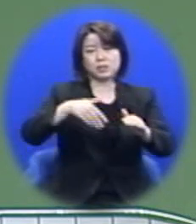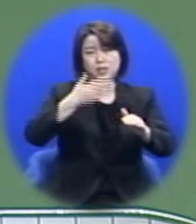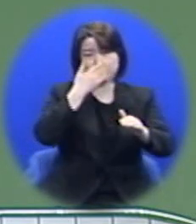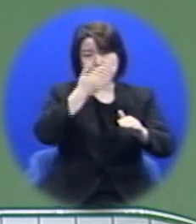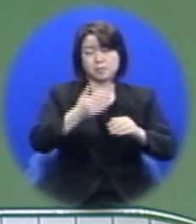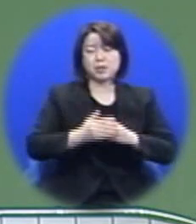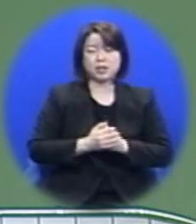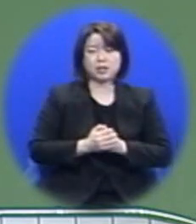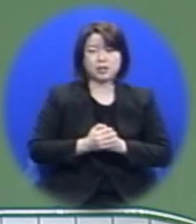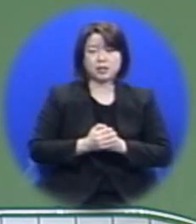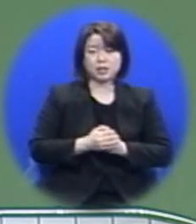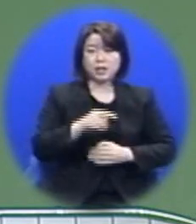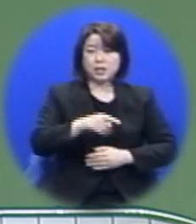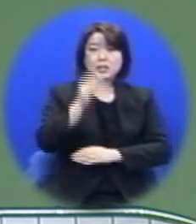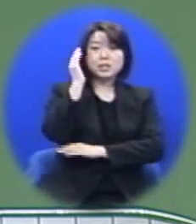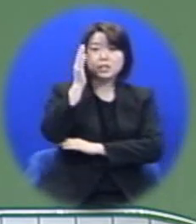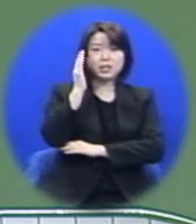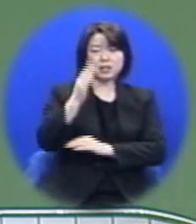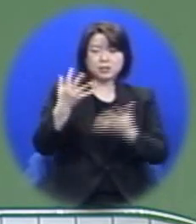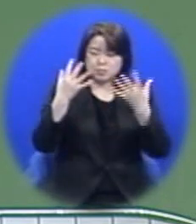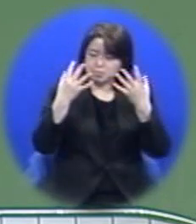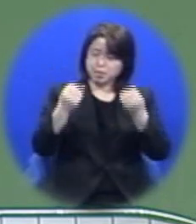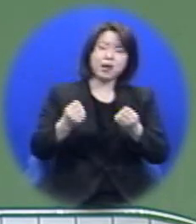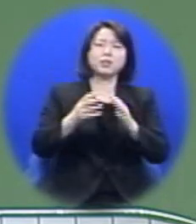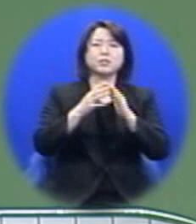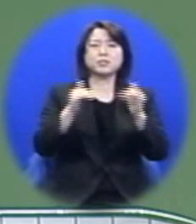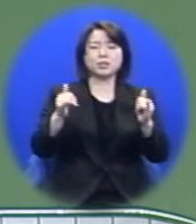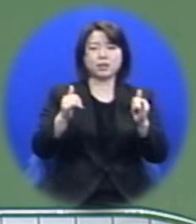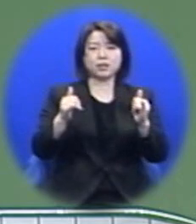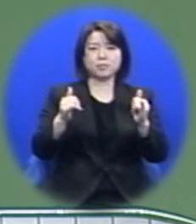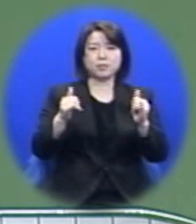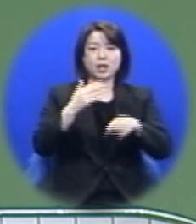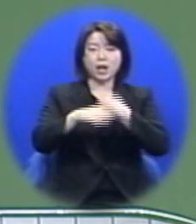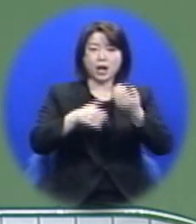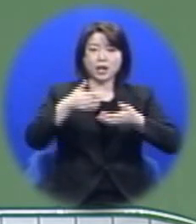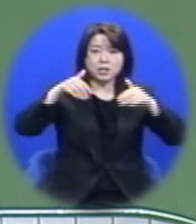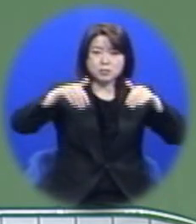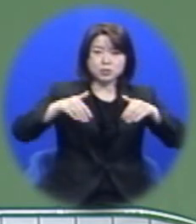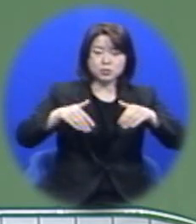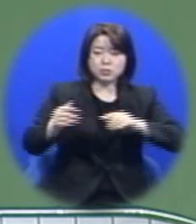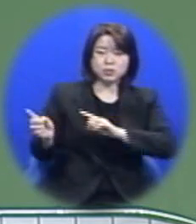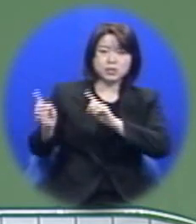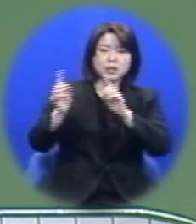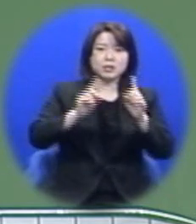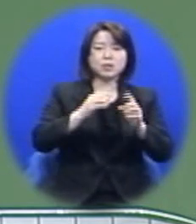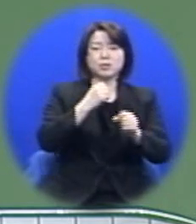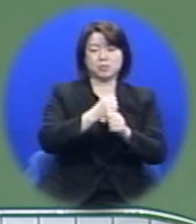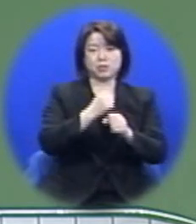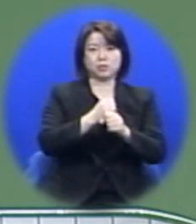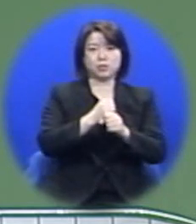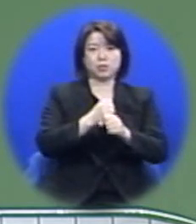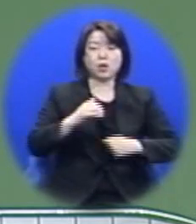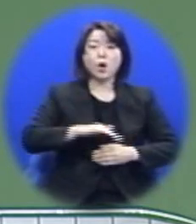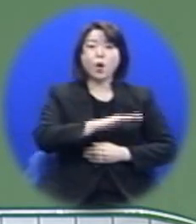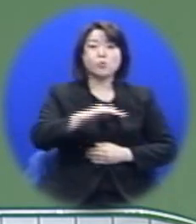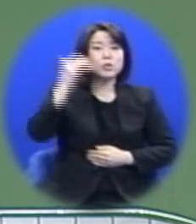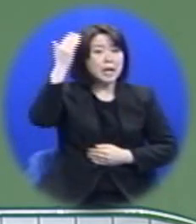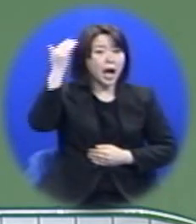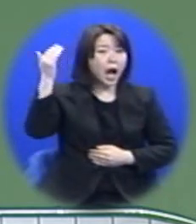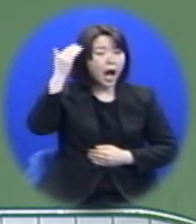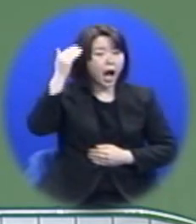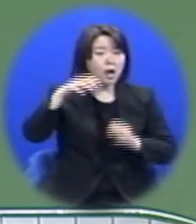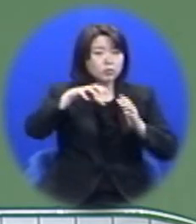이 이야기는 수많은 하나님의 종들을 일으켜냅니다. 우리 한국에도 그래요.